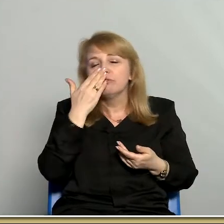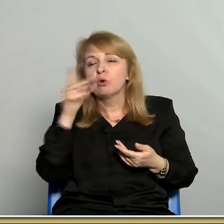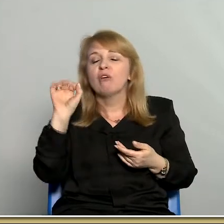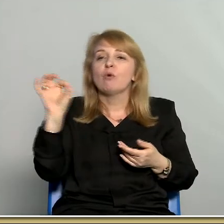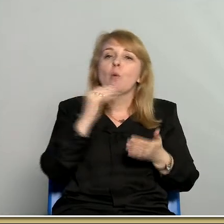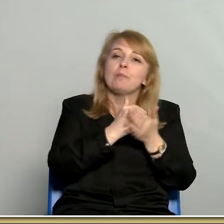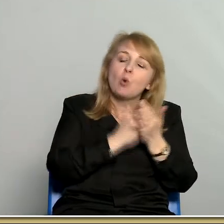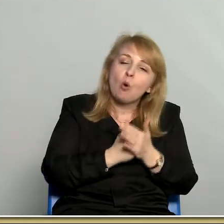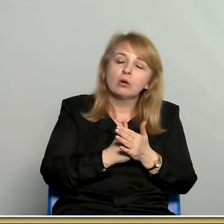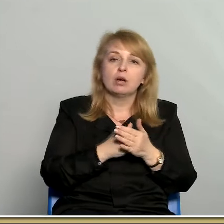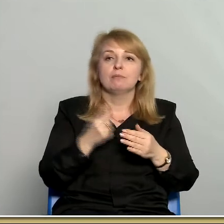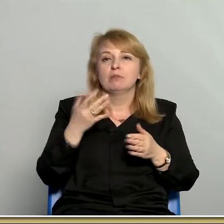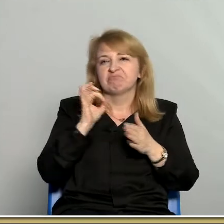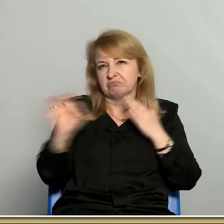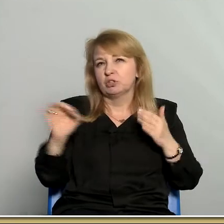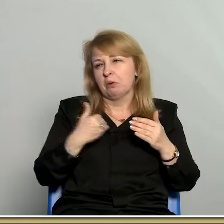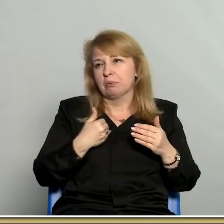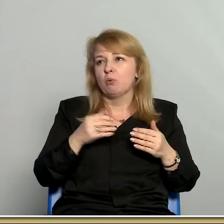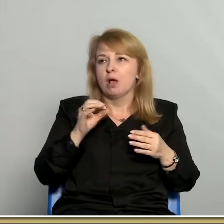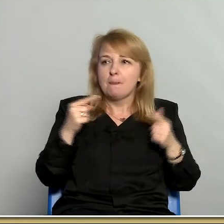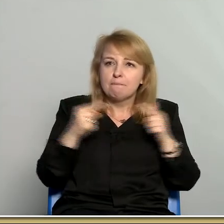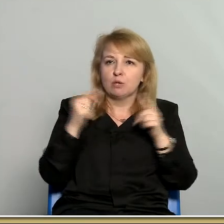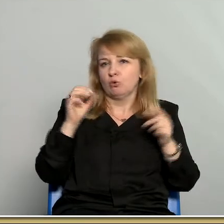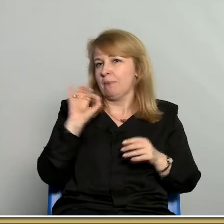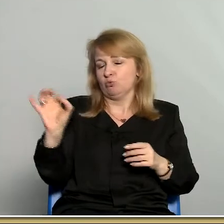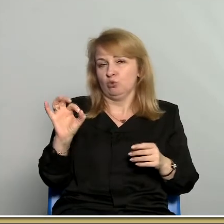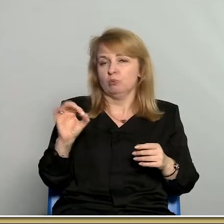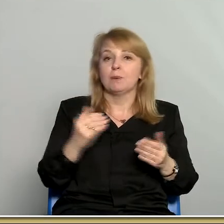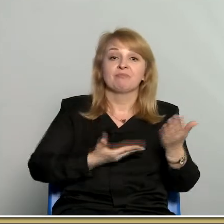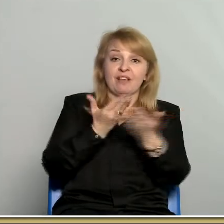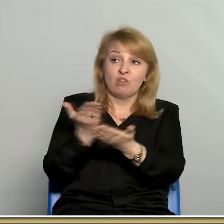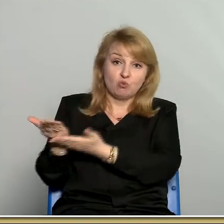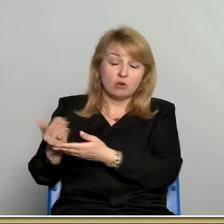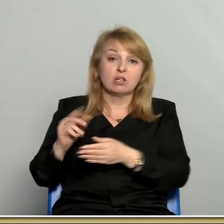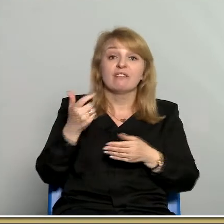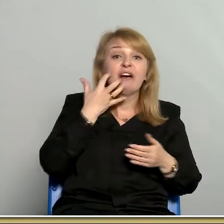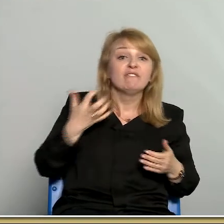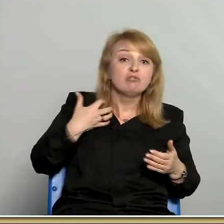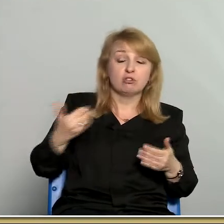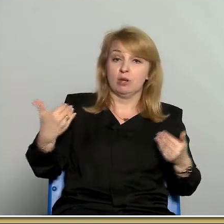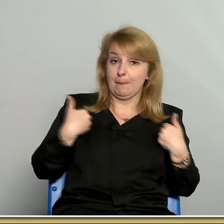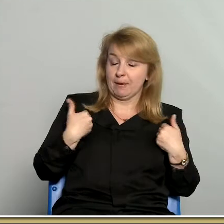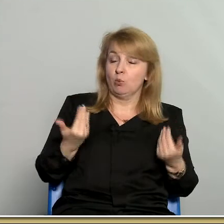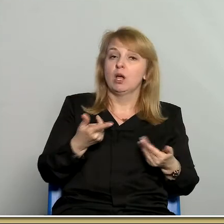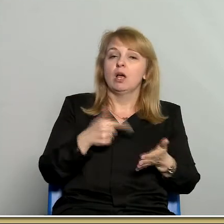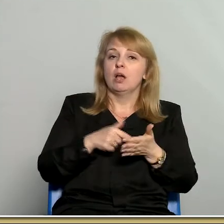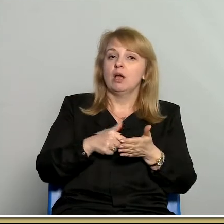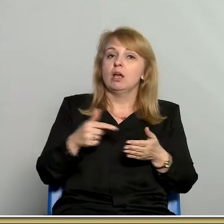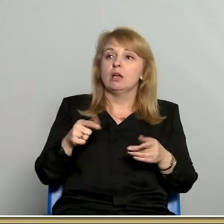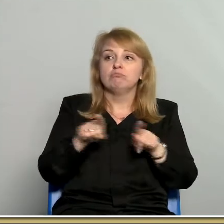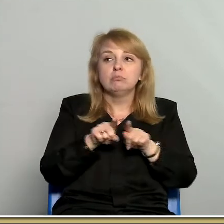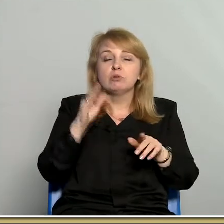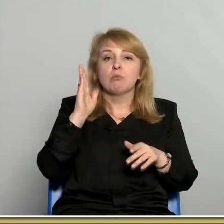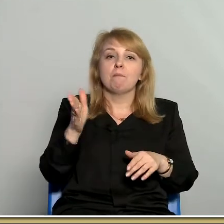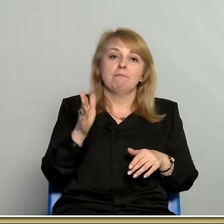programowania i wydaje mi się, że doskonale się sprawdziło, a więc tak zwane ramy wniosków, które już wcześniej będą określały to, na co będzie